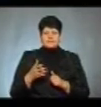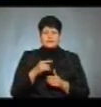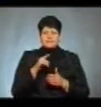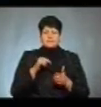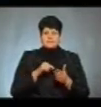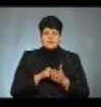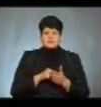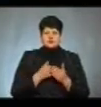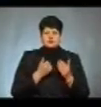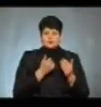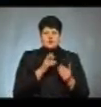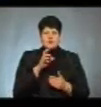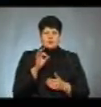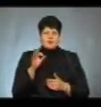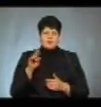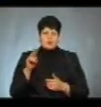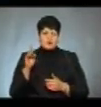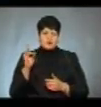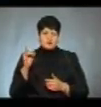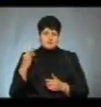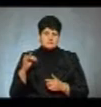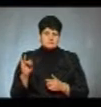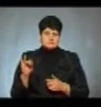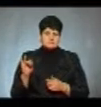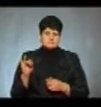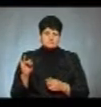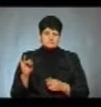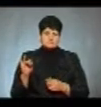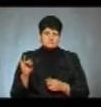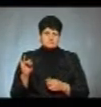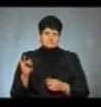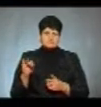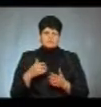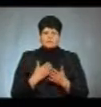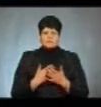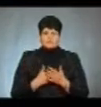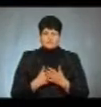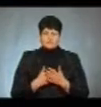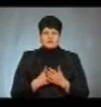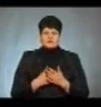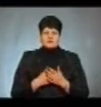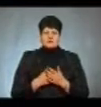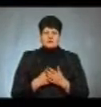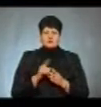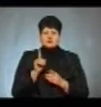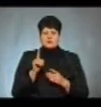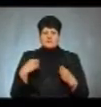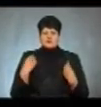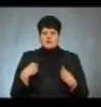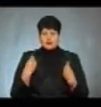таке питання до Боярського. Відійдіть, будь ласка, від вашого телевізора. Наприклад, щоб вдягнути малу